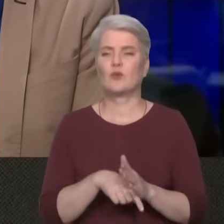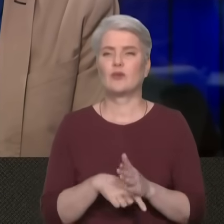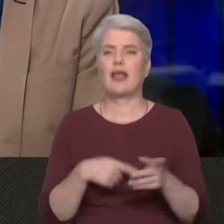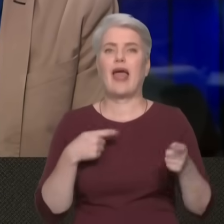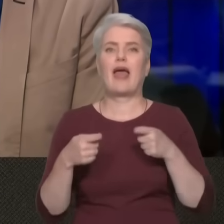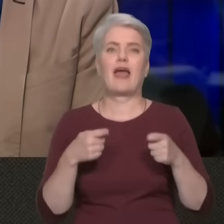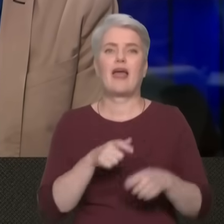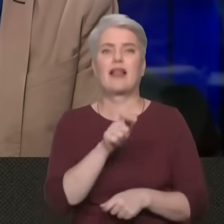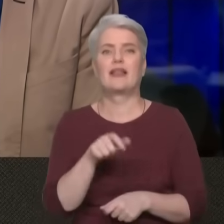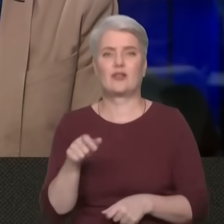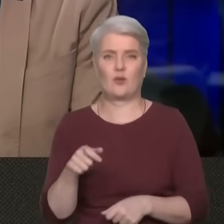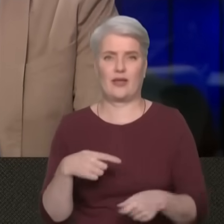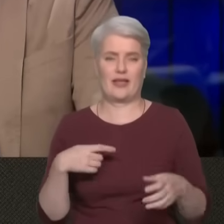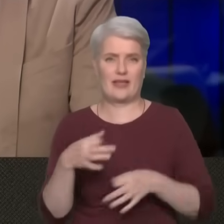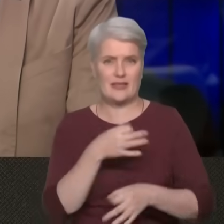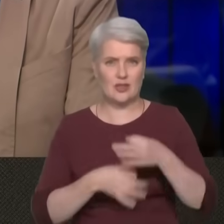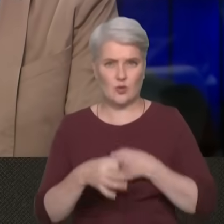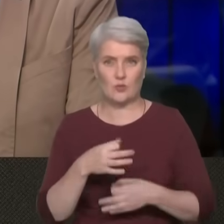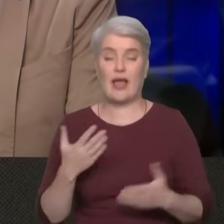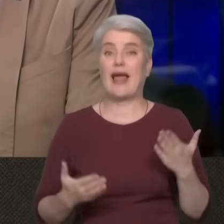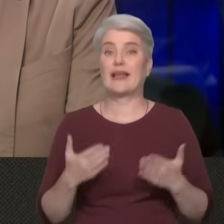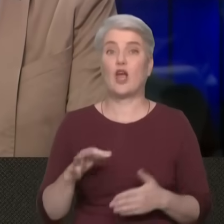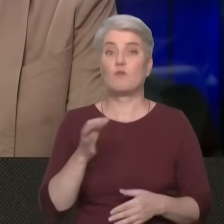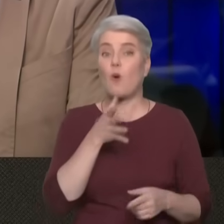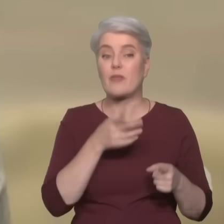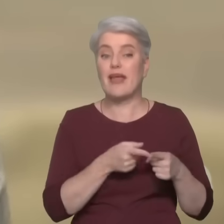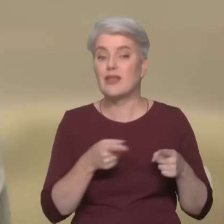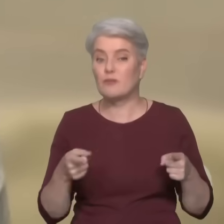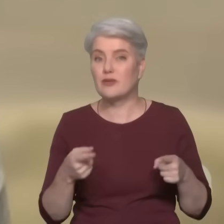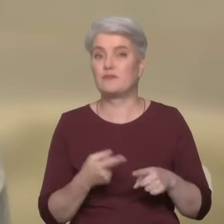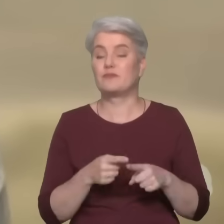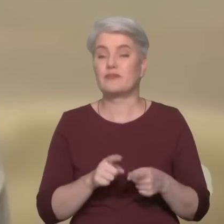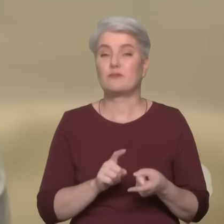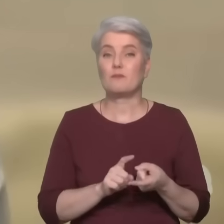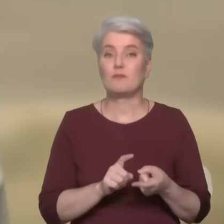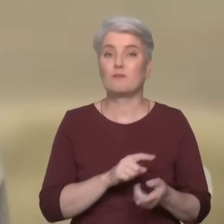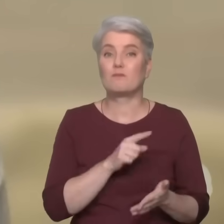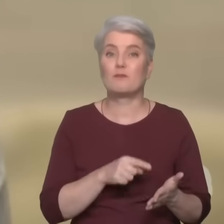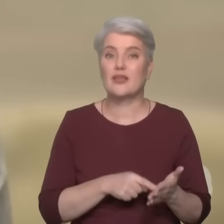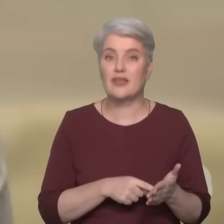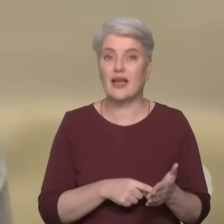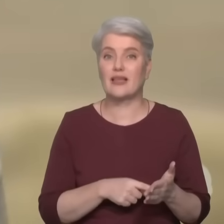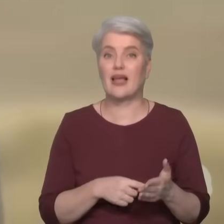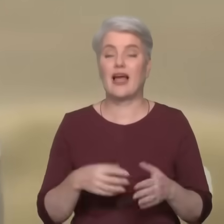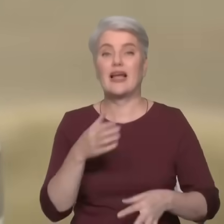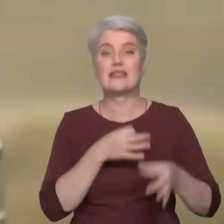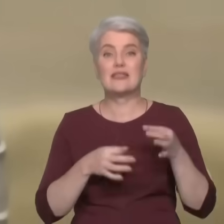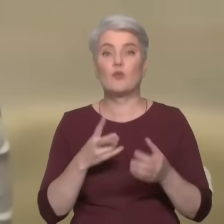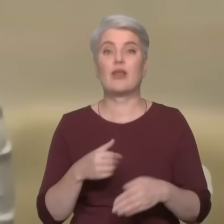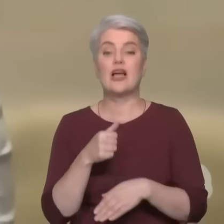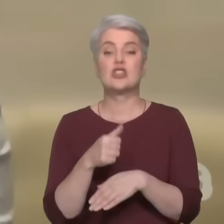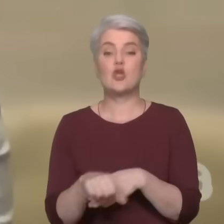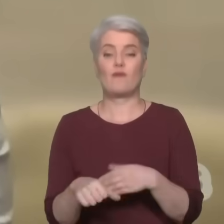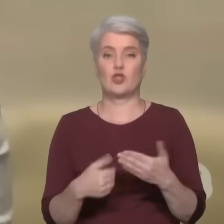внутріелітної дискусії, я так скажу. І знову ж таки, якщо про терміни казати, то це знову ж таки питання дискусії на зовнішніх майданчиках, тому що в нас